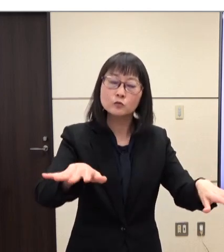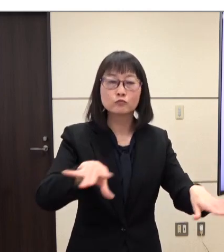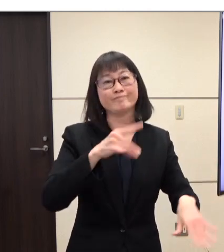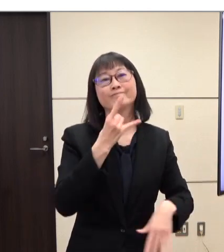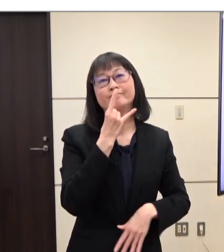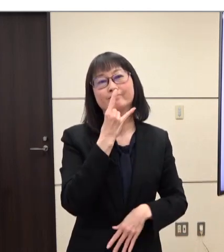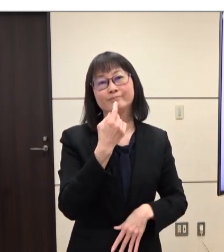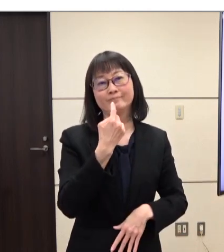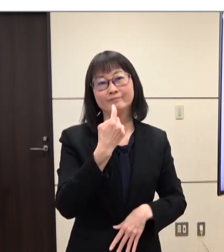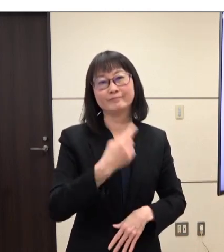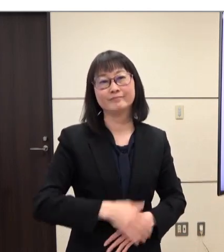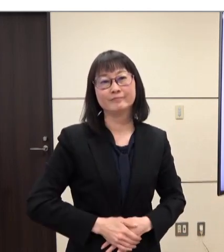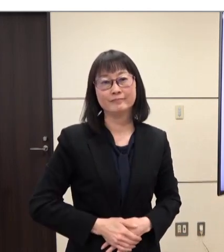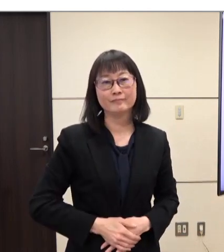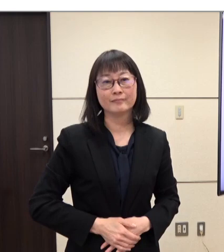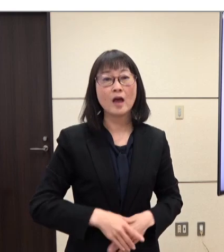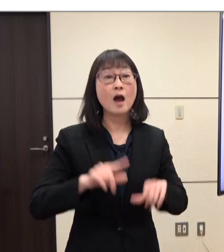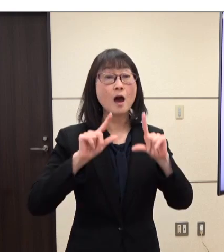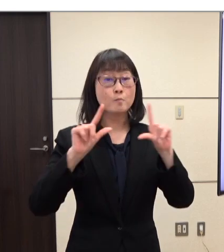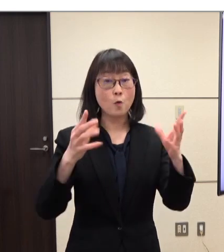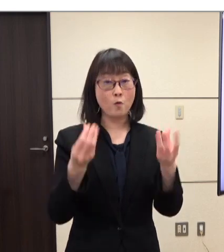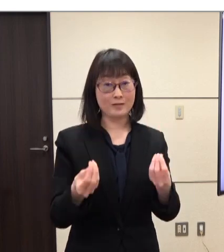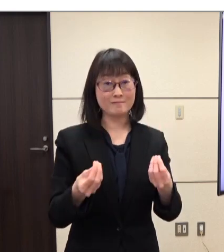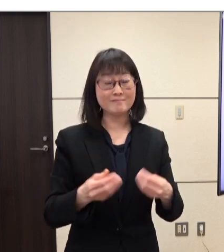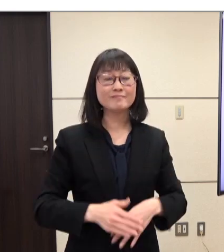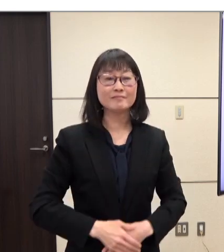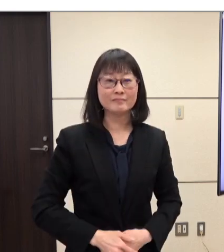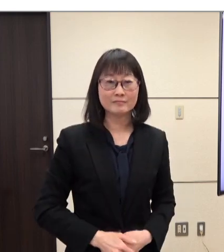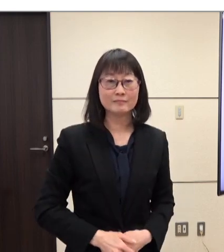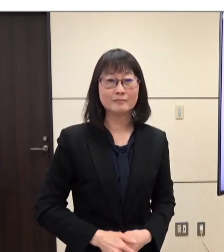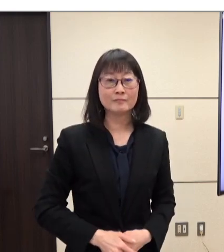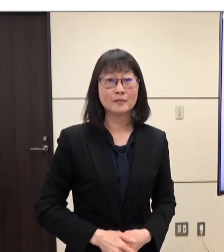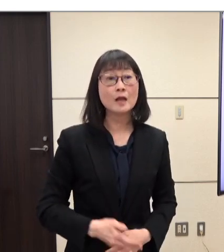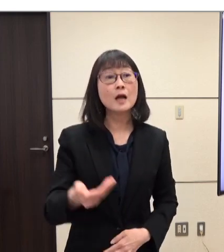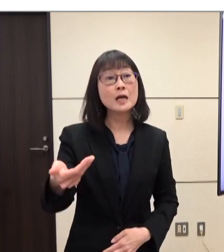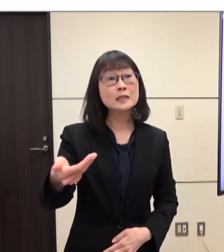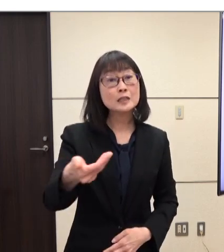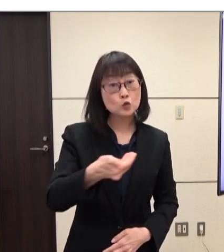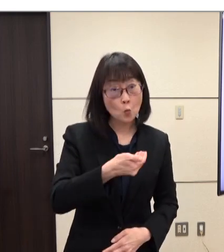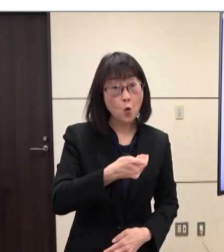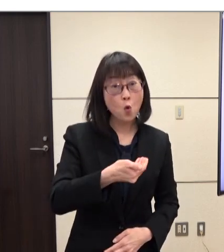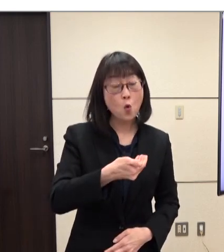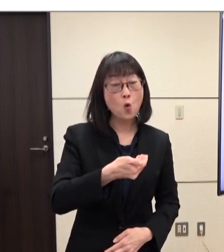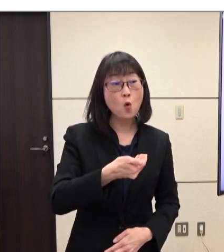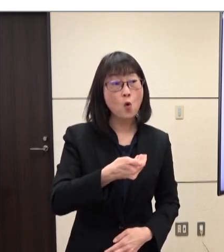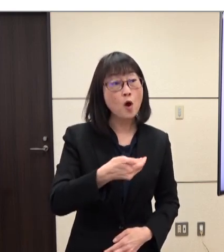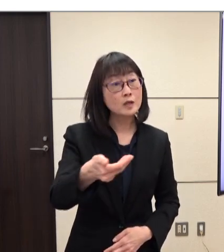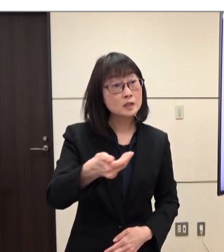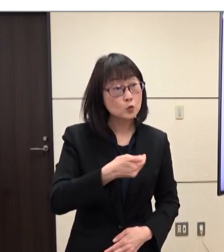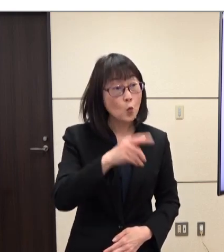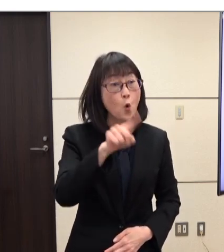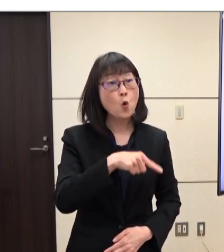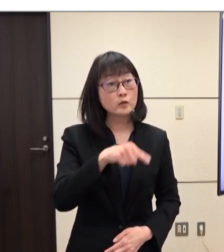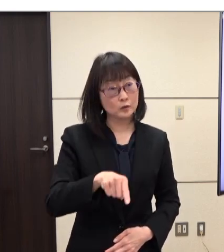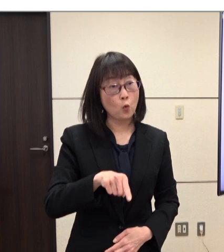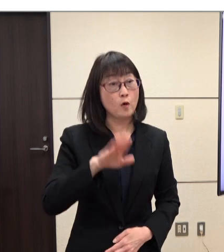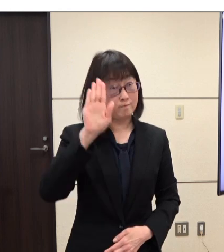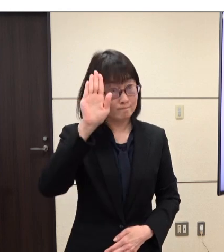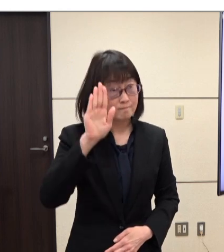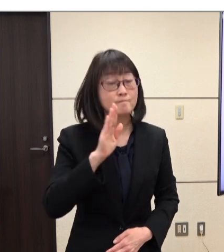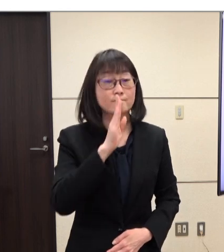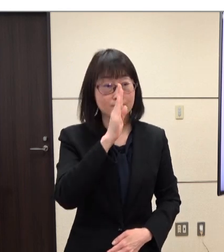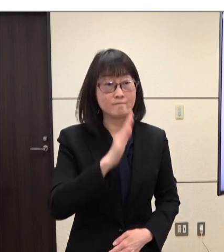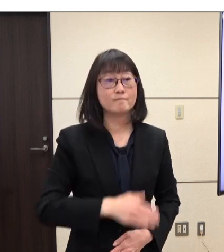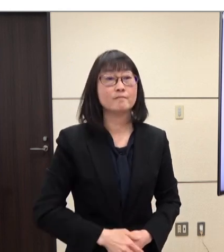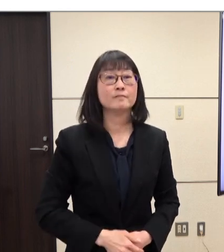です。 それではただいまの発表事項について質問をお受けします。ご質問のある方は挙手を願います。